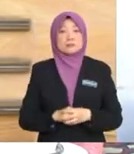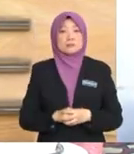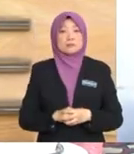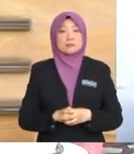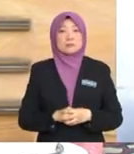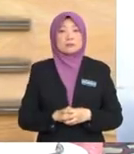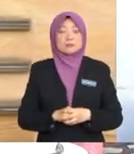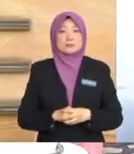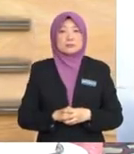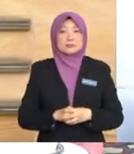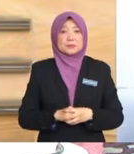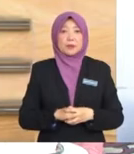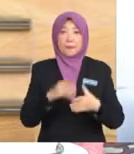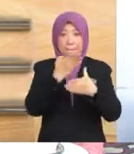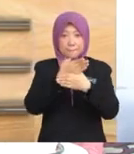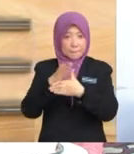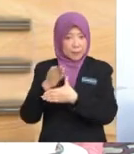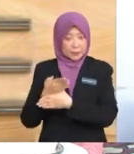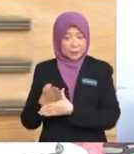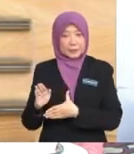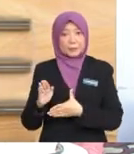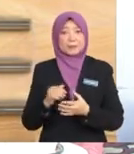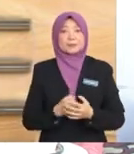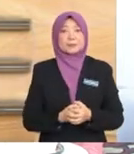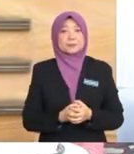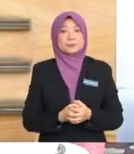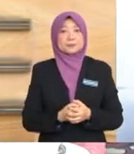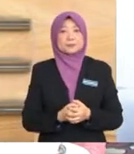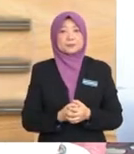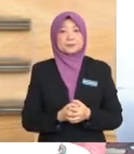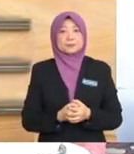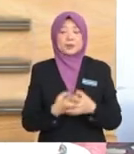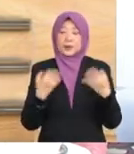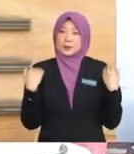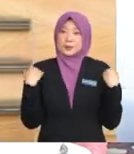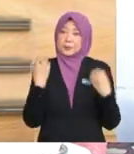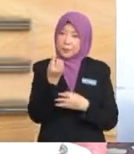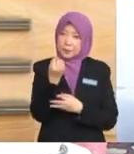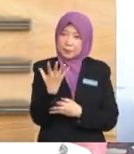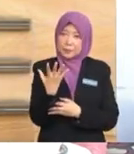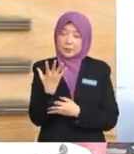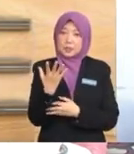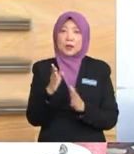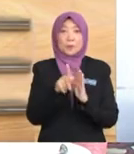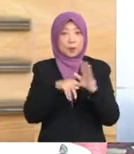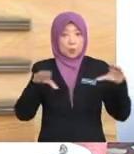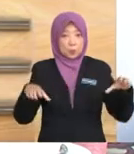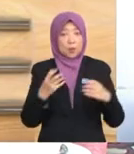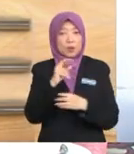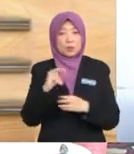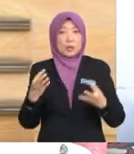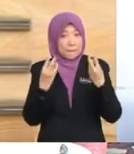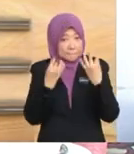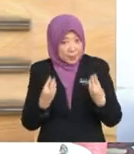dia terbahagi kepada beberapa bahagian. Jadi untuk yang sekolah ini pembuatan pastry, kita akan belajar tiga